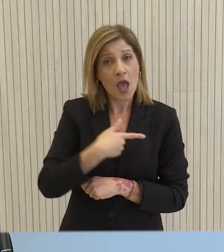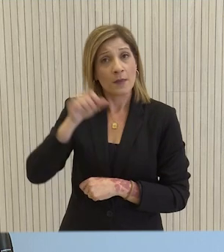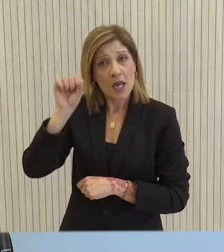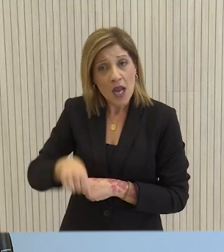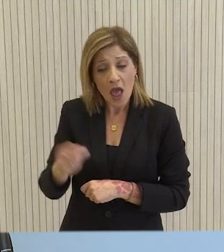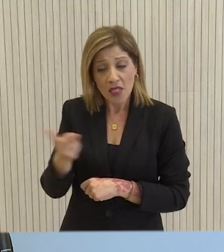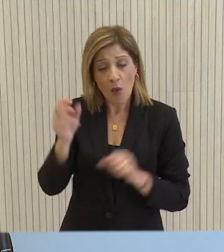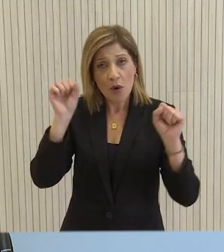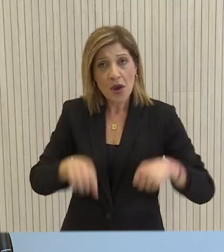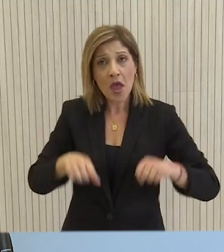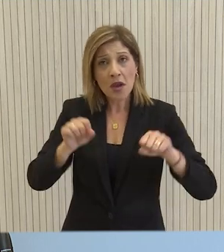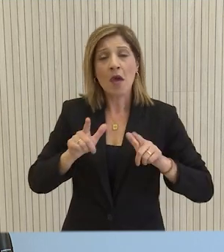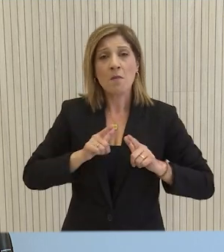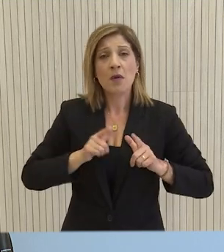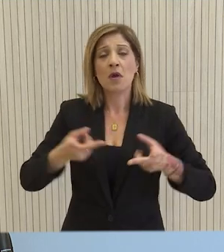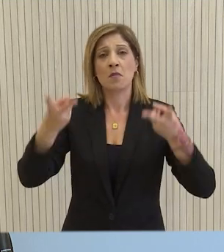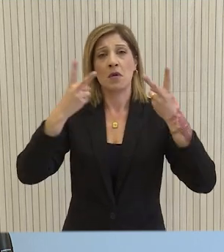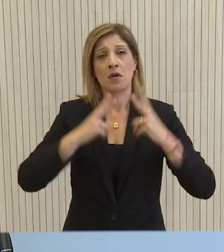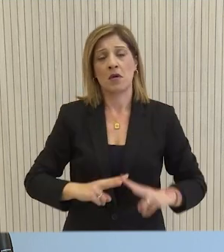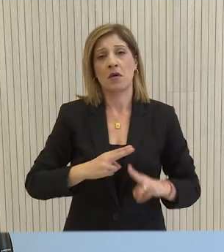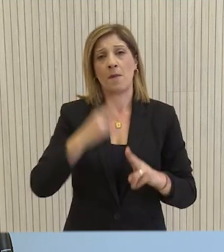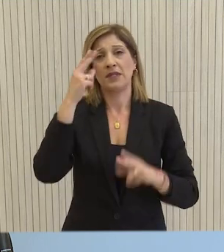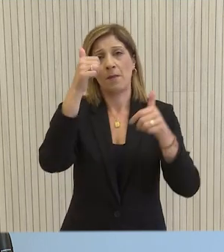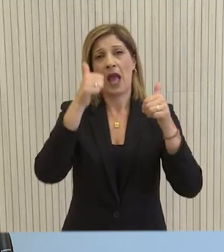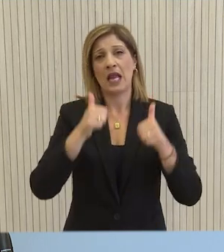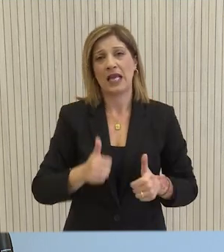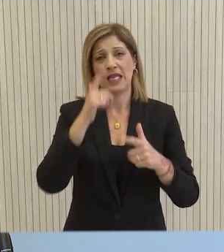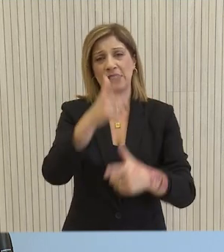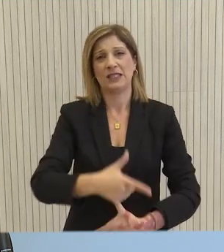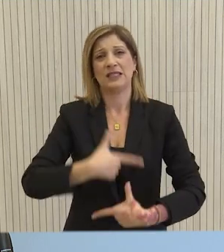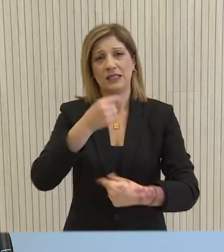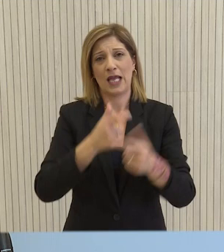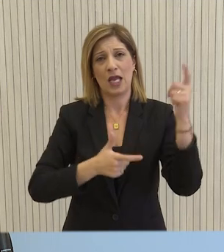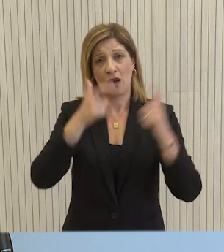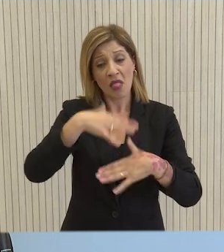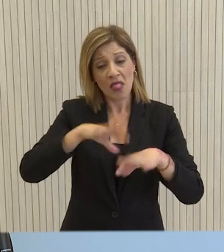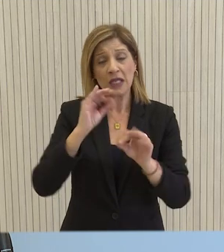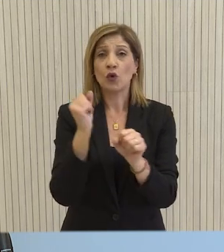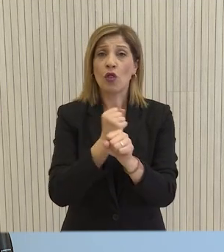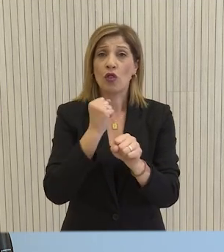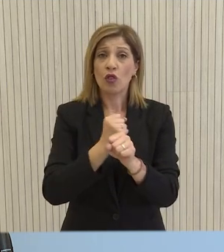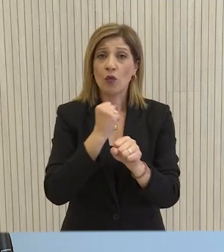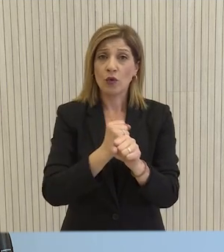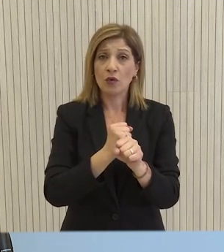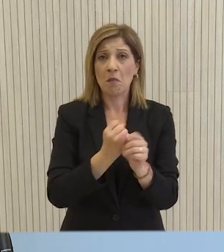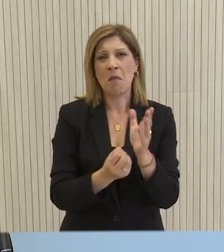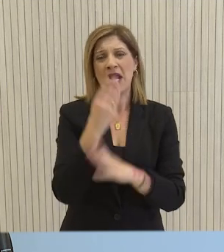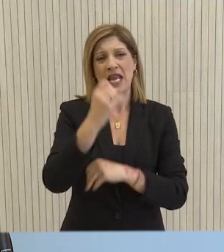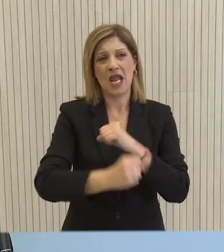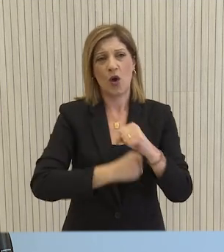το οποίο αναμένεται είναι η επίσημη ανακοίνωση για να μπορέσει η απεσταλμένη του Γενικού Γραμματέα των Ηνωμένων Εθνών να ξεκινήσει άμεσα τις επαφές της από τις αρχές του νέου